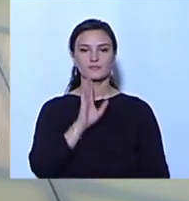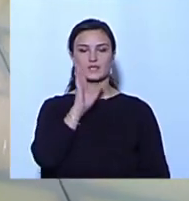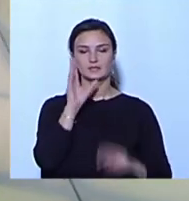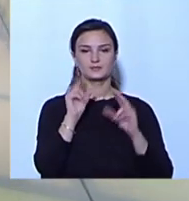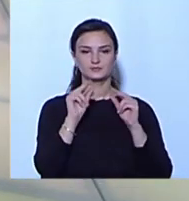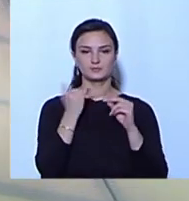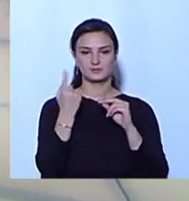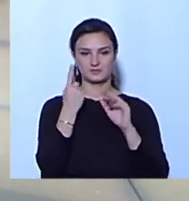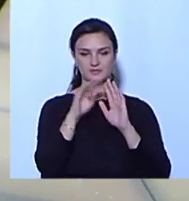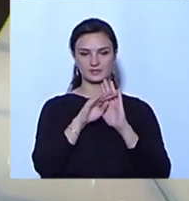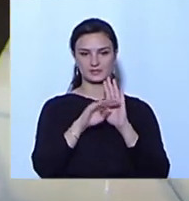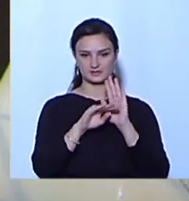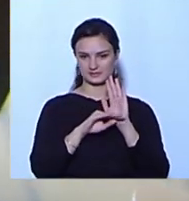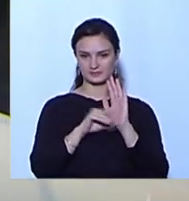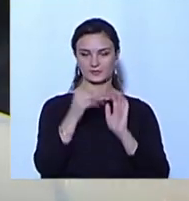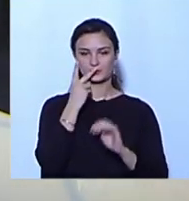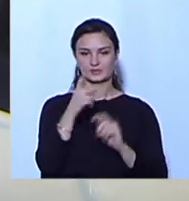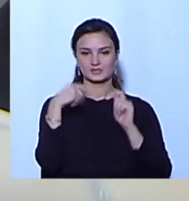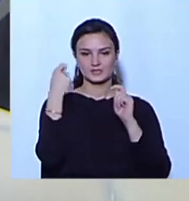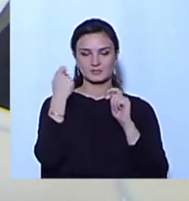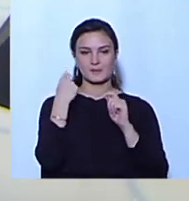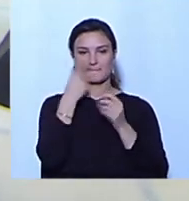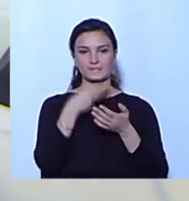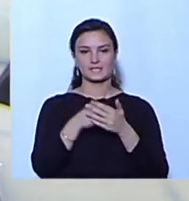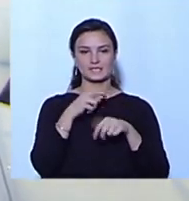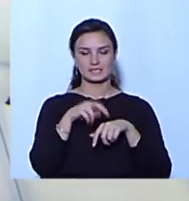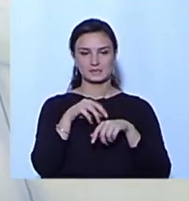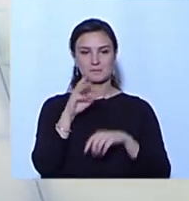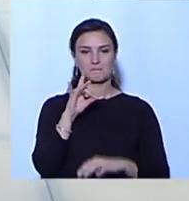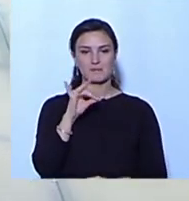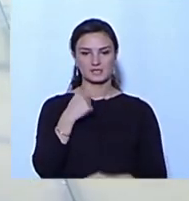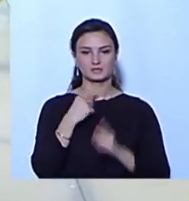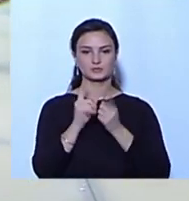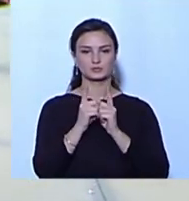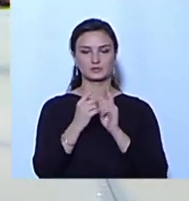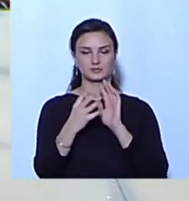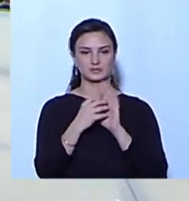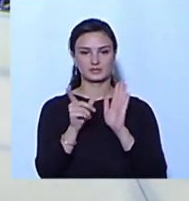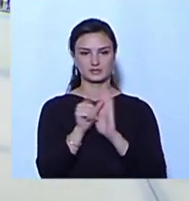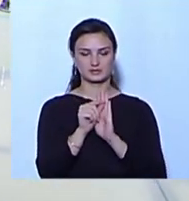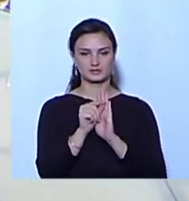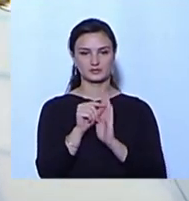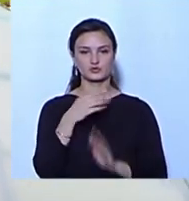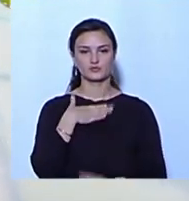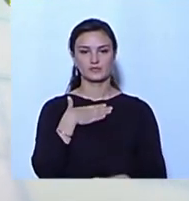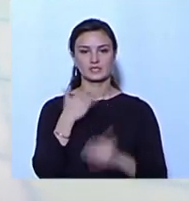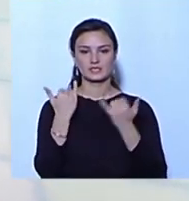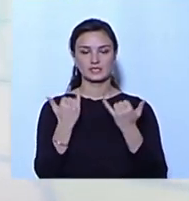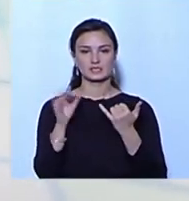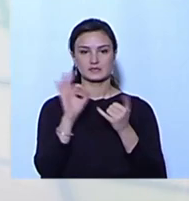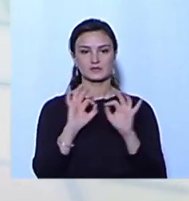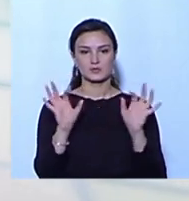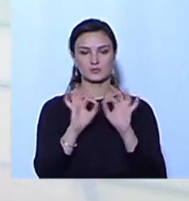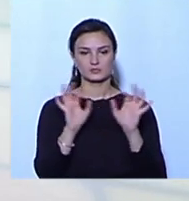დილამშვიდობისა, ეს პირველი ხიარხია თქვენ უყურებთ გადაცემას პირადი ექიმი მარი მალაზონია სურდო თარგმანით. ჩვენ დღეს